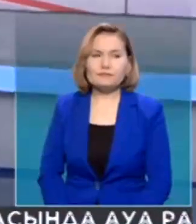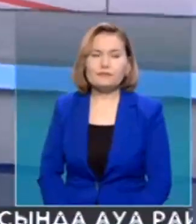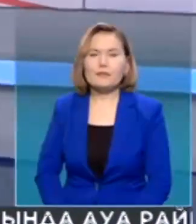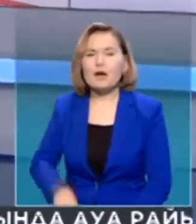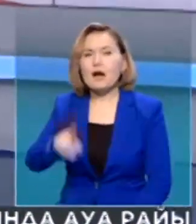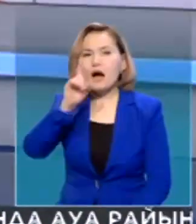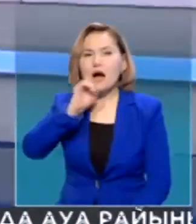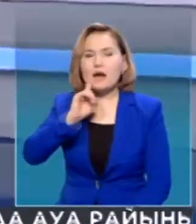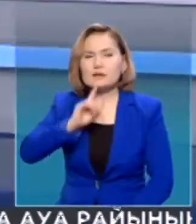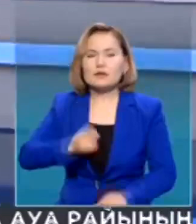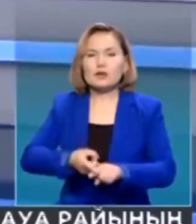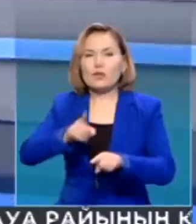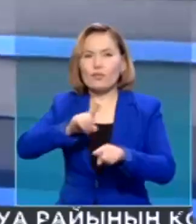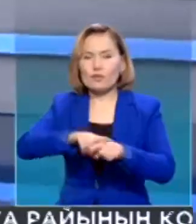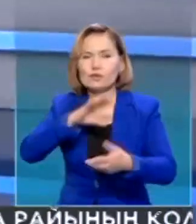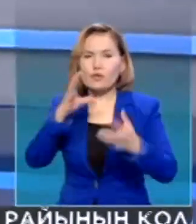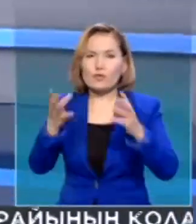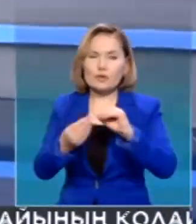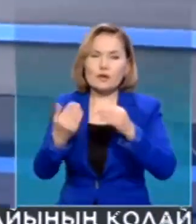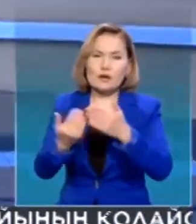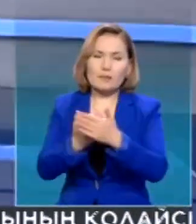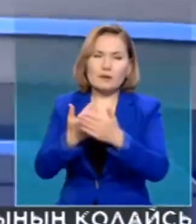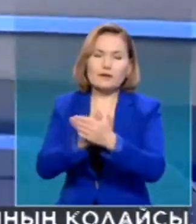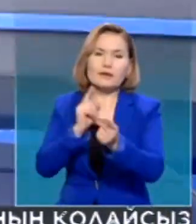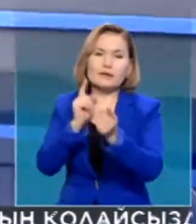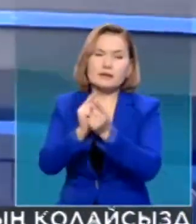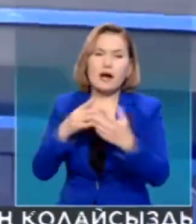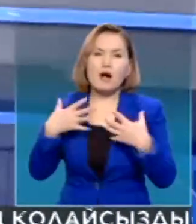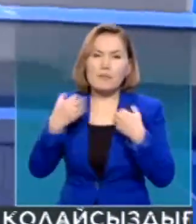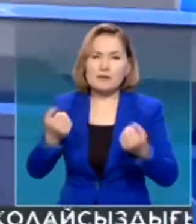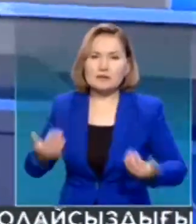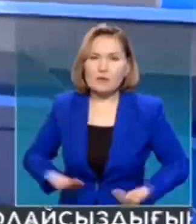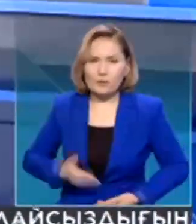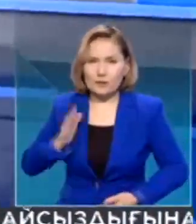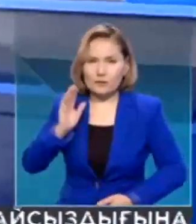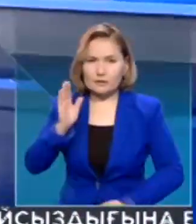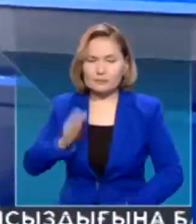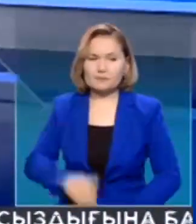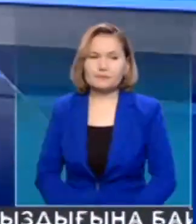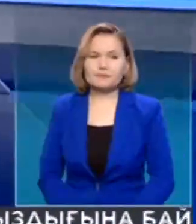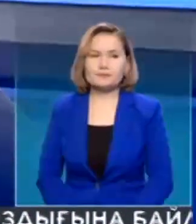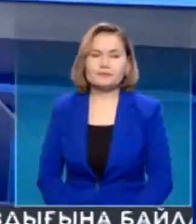Әзірге айтарымыз осы. Алда ауа райы туралы мәлімет. Мен сіздермен сағат 8-де эфирде жүздесем. Жаңалық күтіңіздер.